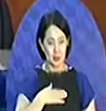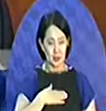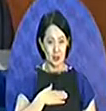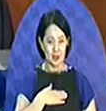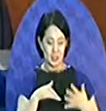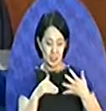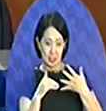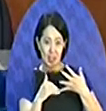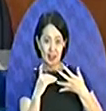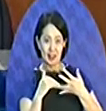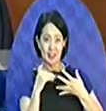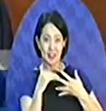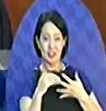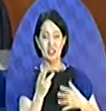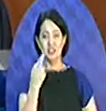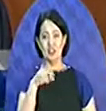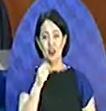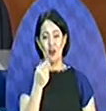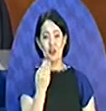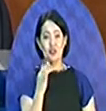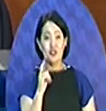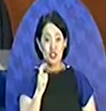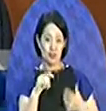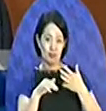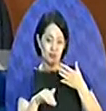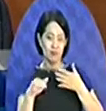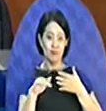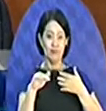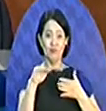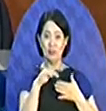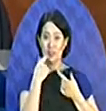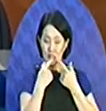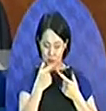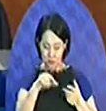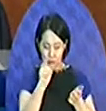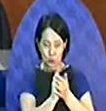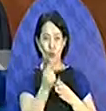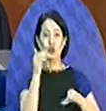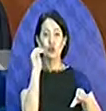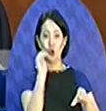шатлан дэвшиг гэж ярьдаг клиринг системийг энэ хуульд гол болгож оруулж өгсөн.